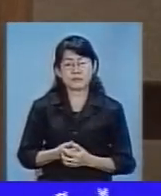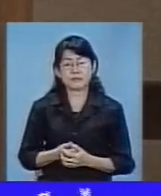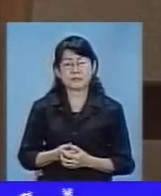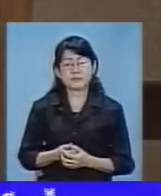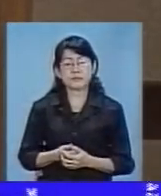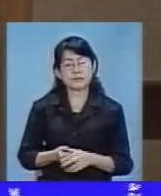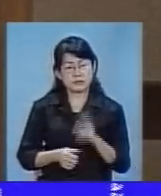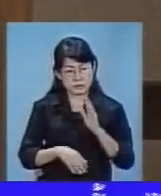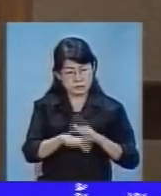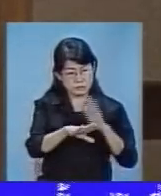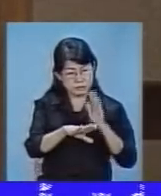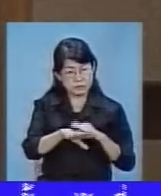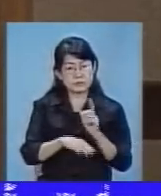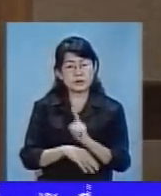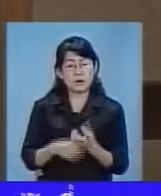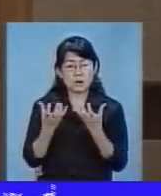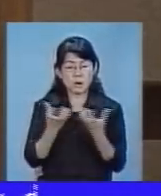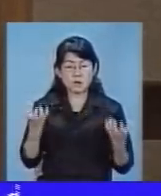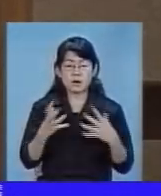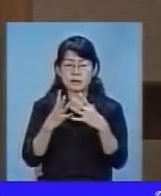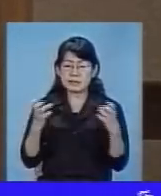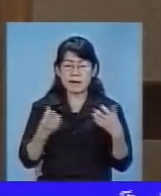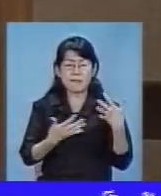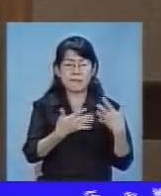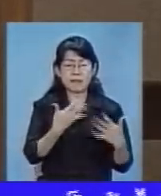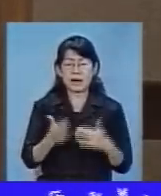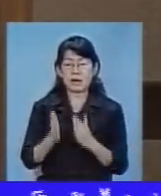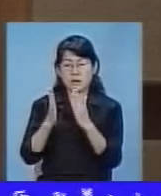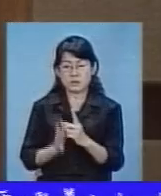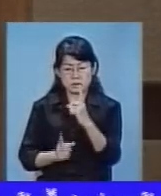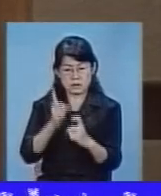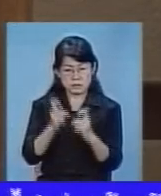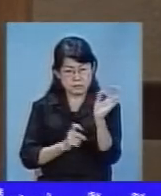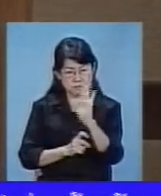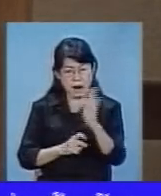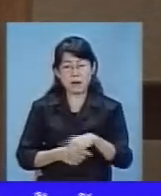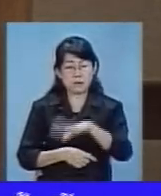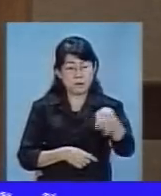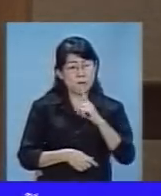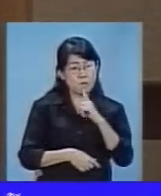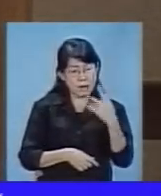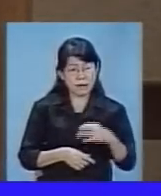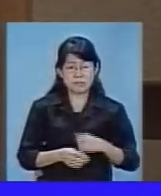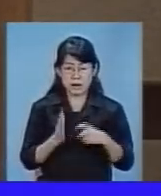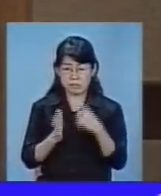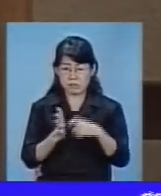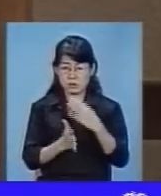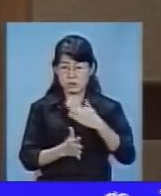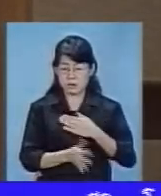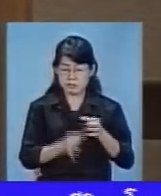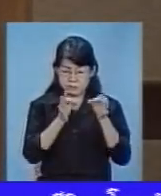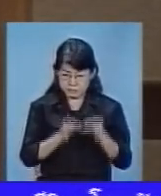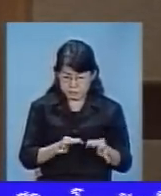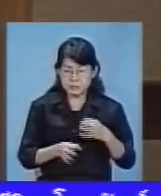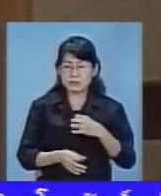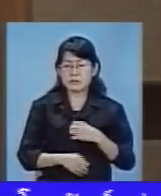สูญเสียทรัพย์ไม่สำคัญเท่ากับการสูญเสียชีวิตอันนี้คือแนวที่เราได้พูดกันแล้วก็เป็นเหตุผลในการตัดสินใจว่าการที่จะ